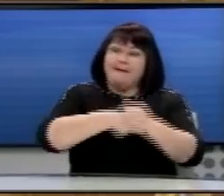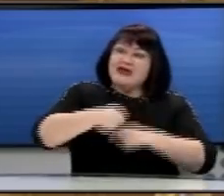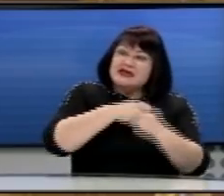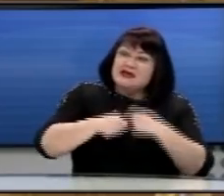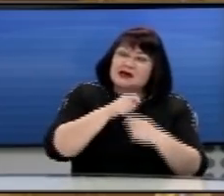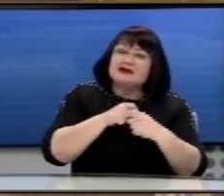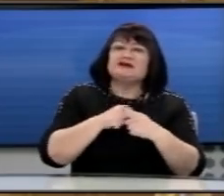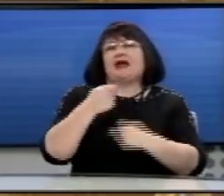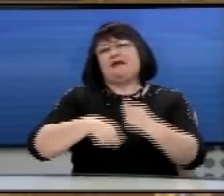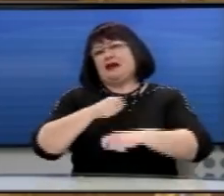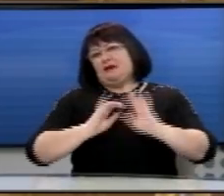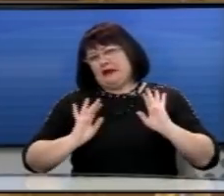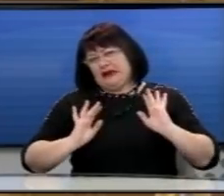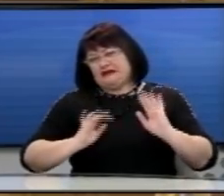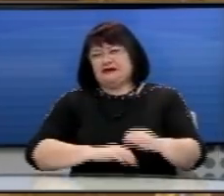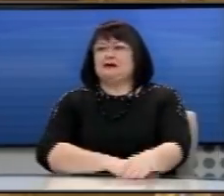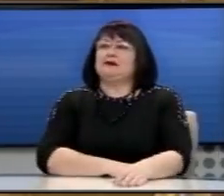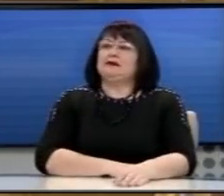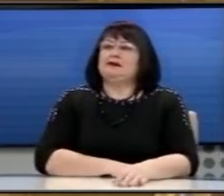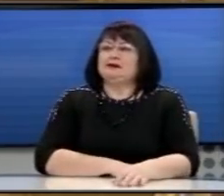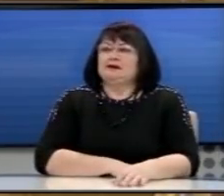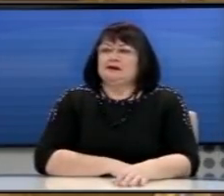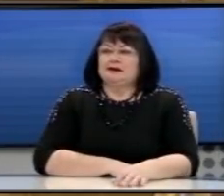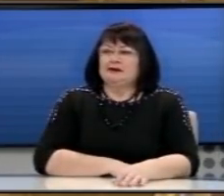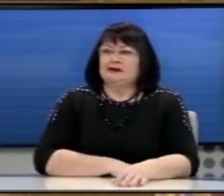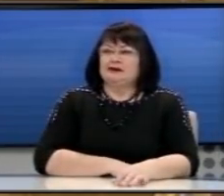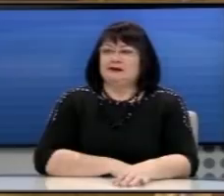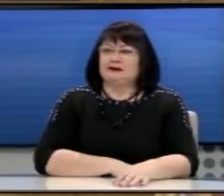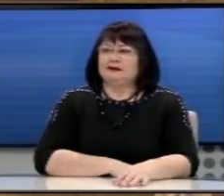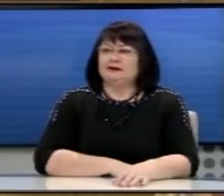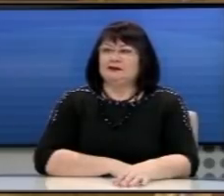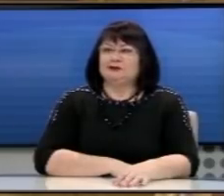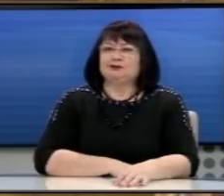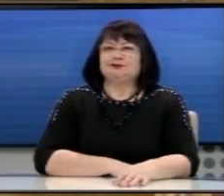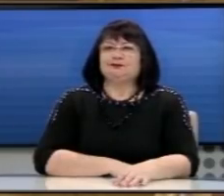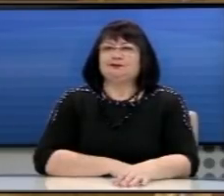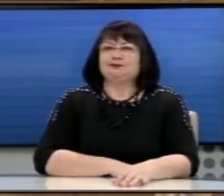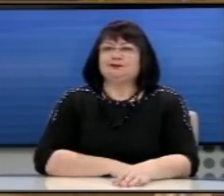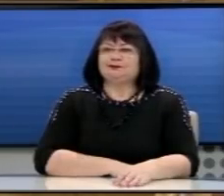επιχειρήσεις και για τους επιχειρηματίες. Όχι, κύριε Τσίπρα, δεν